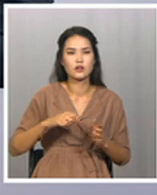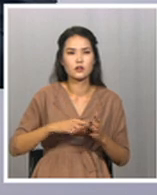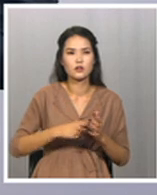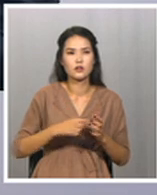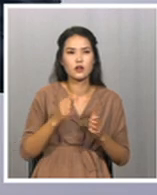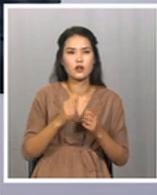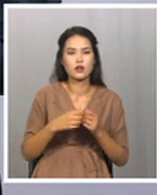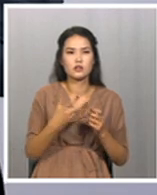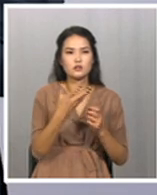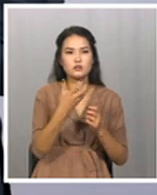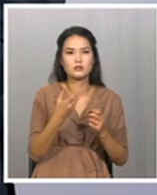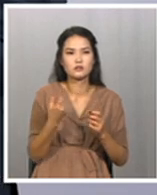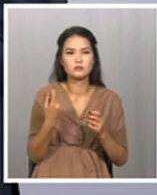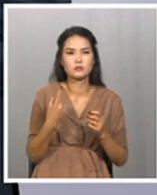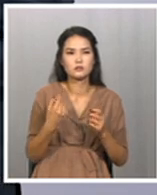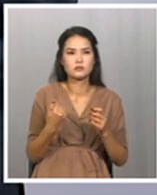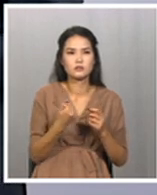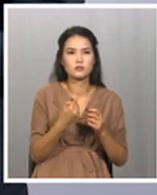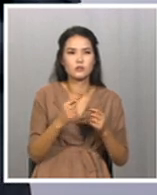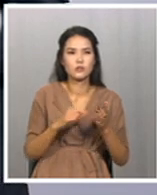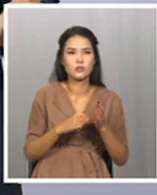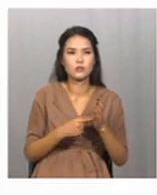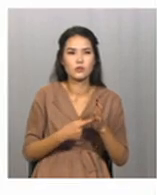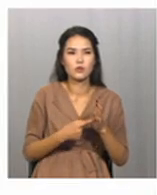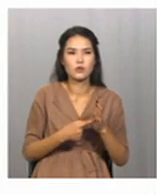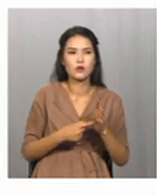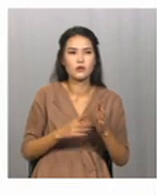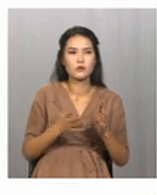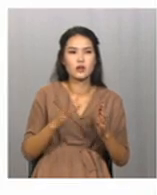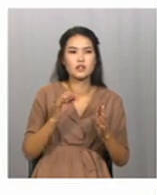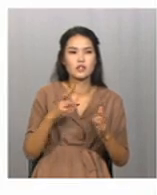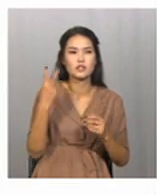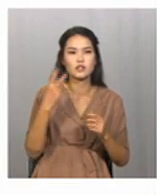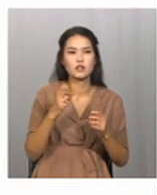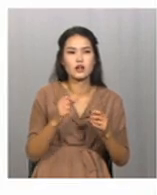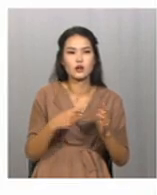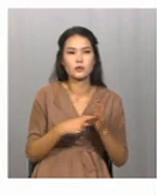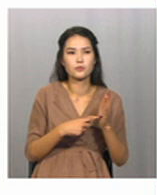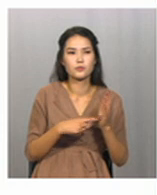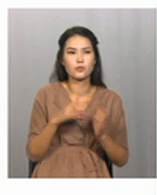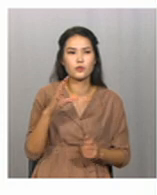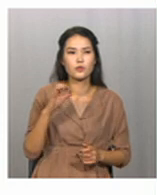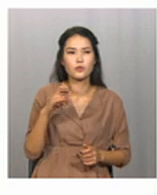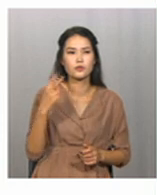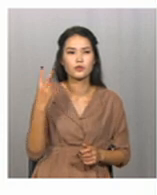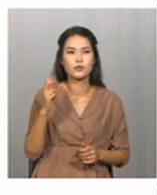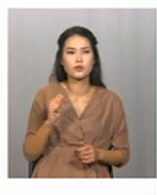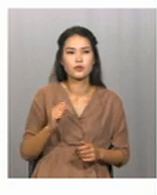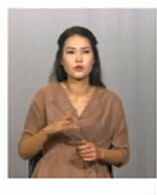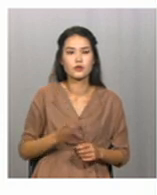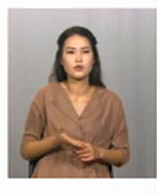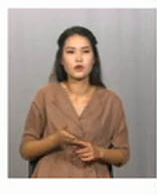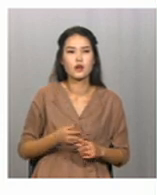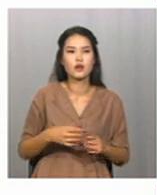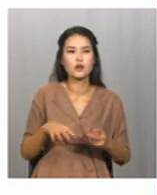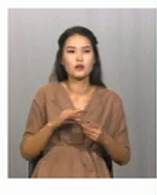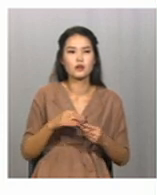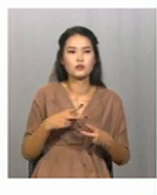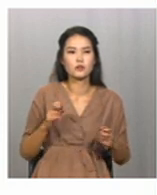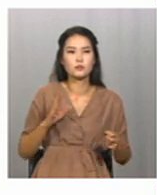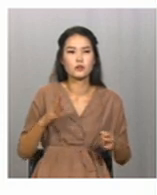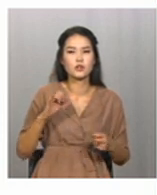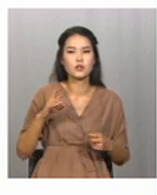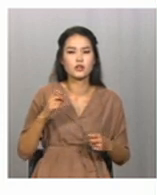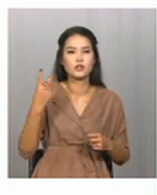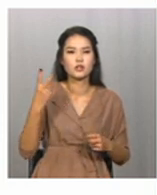алымына көбейтіледі. 1-ге сонда алымында синус квадрат альфа шығады. Бөлінген косинус квадрат альфа. Ал синустың косинусқа қатынасын біз тангенс дейтін едік.